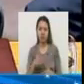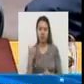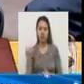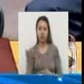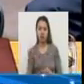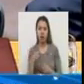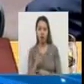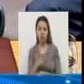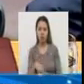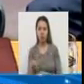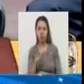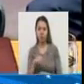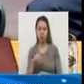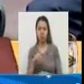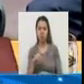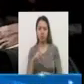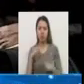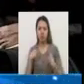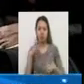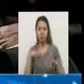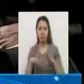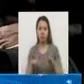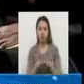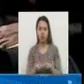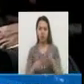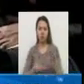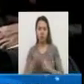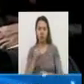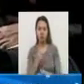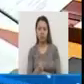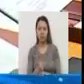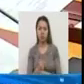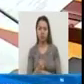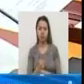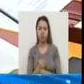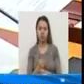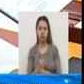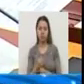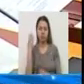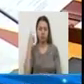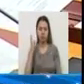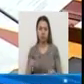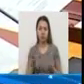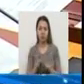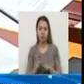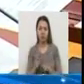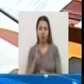жоятын қаруды иемденгісі келетін өзге елдерді осындай қадамға итермелеуі мүмкін. Сондықтан мемлекет басшысы бұл